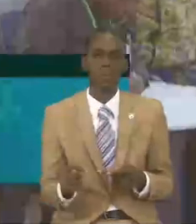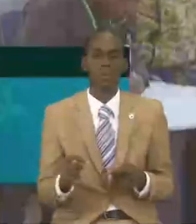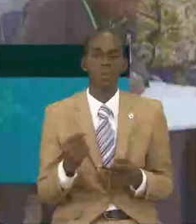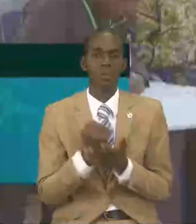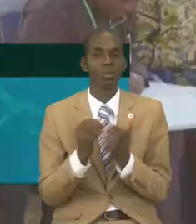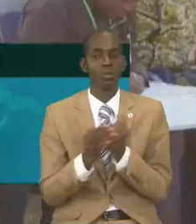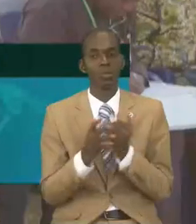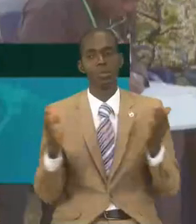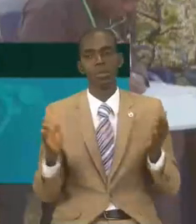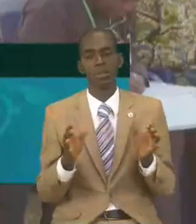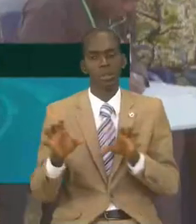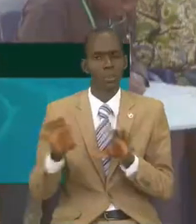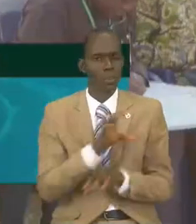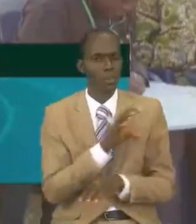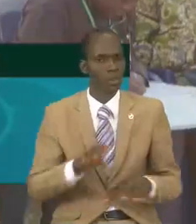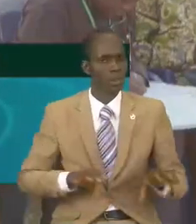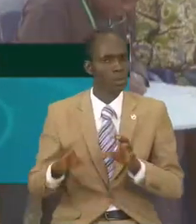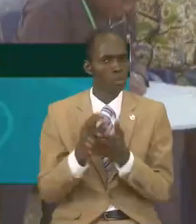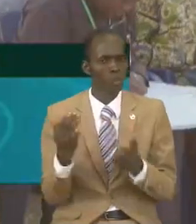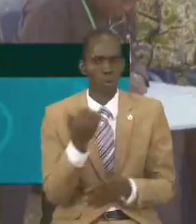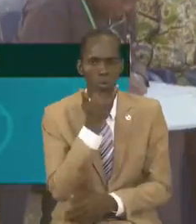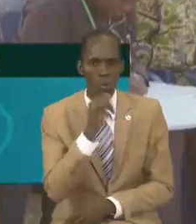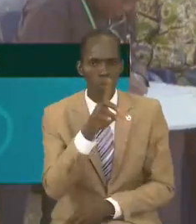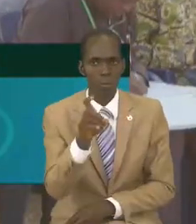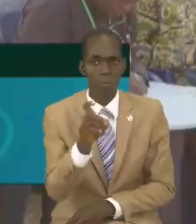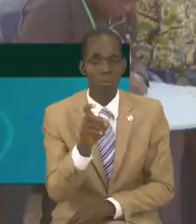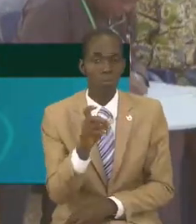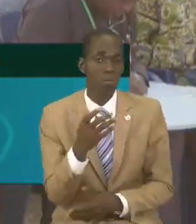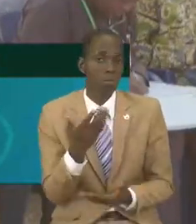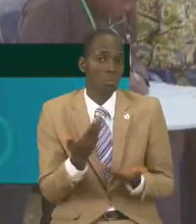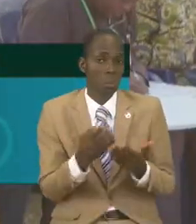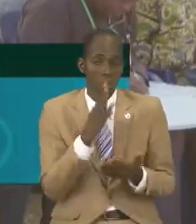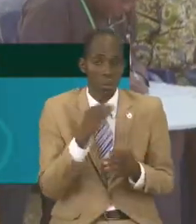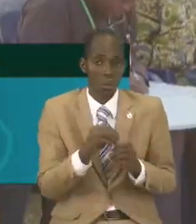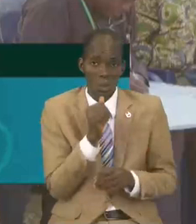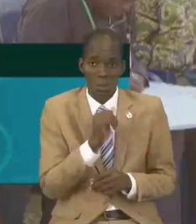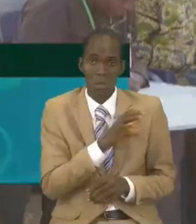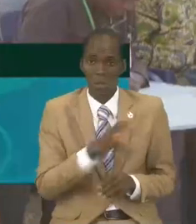crucifié. Est-ce qu'il a fait quelque chose de mauvais?